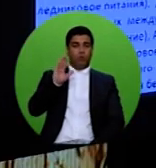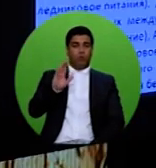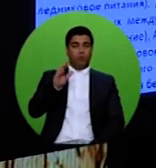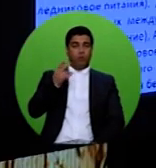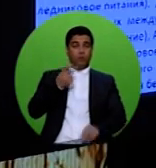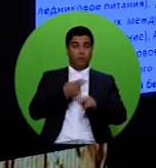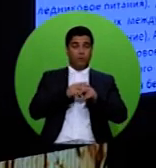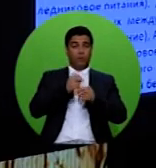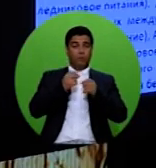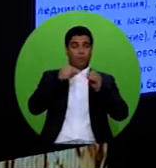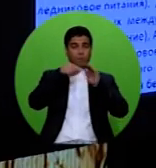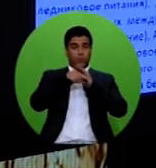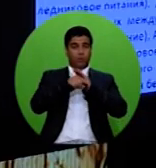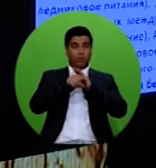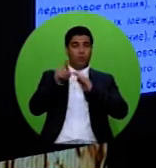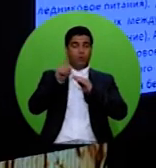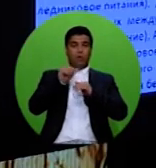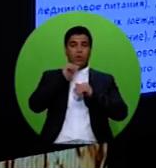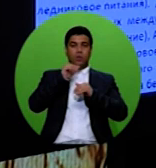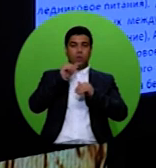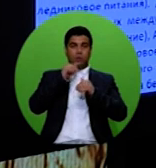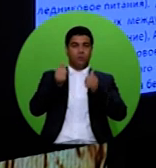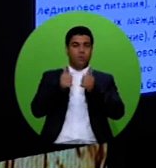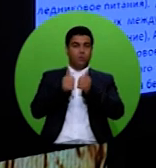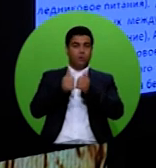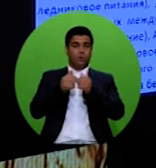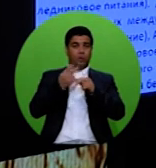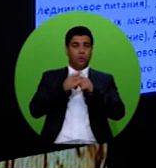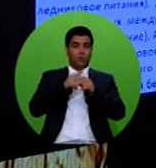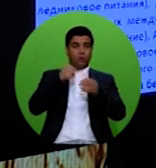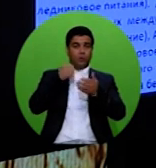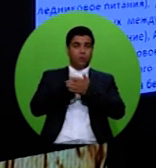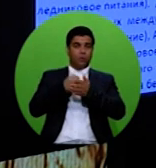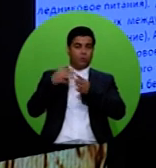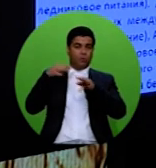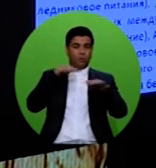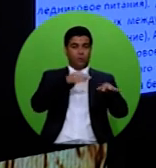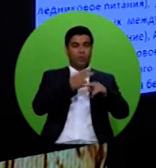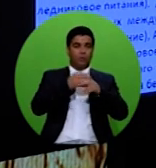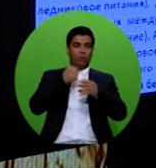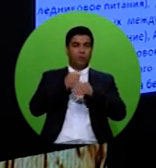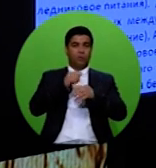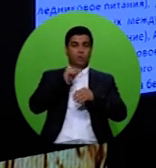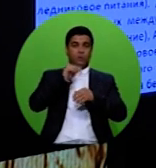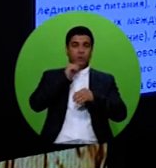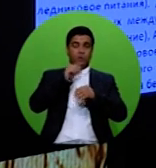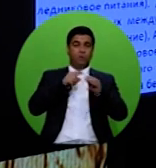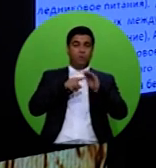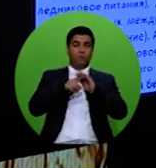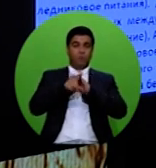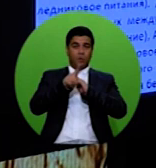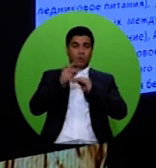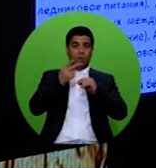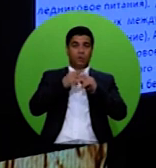которая, ребята, является одним из притоков Кашкадарьи. В конечном итоге она вливается в Кашкадарью. Берет начало,